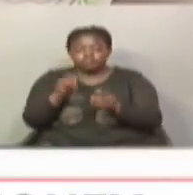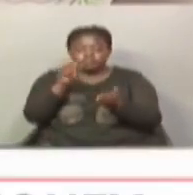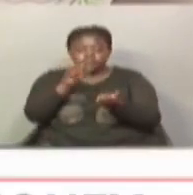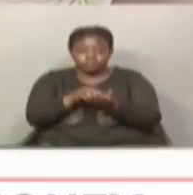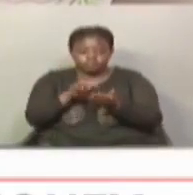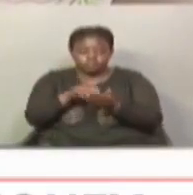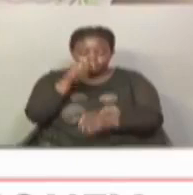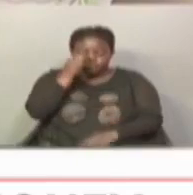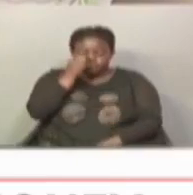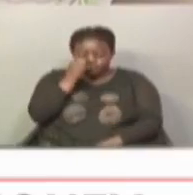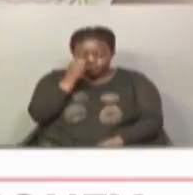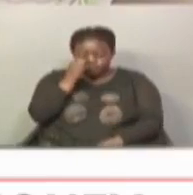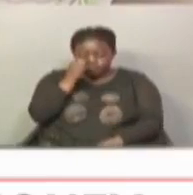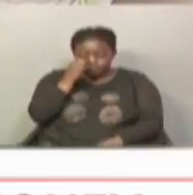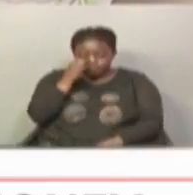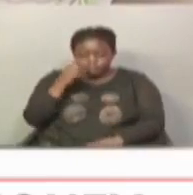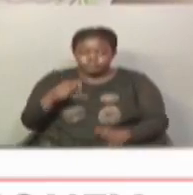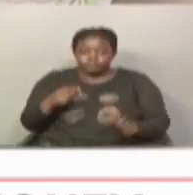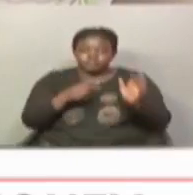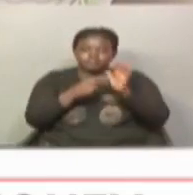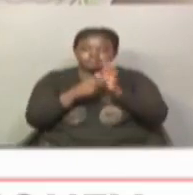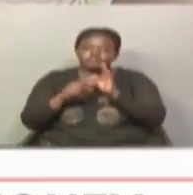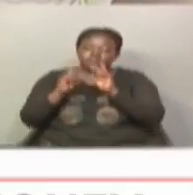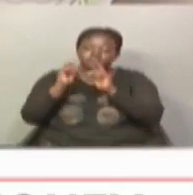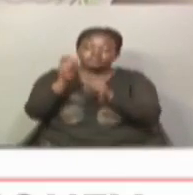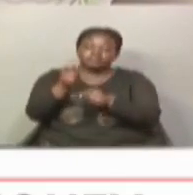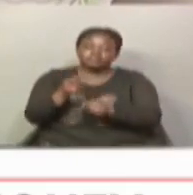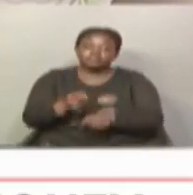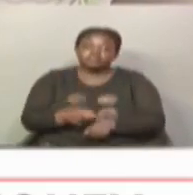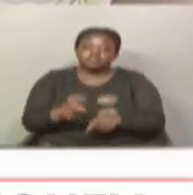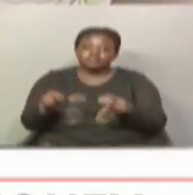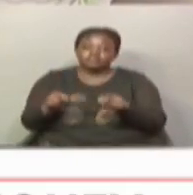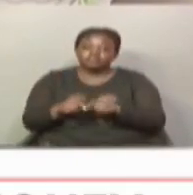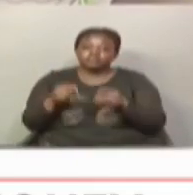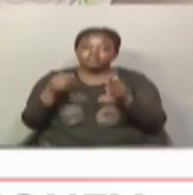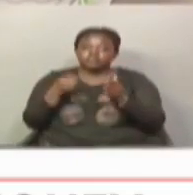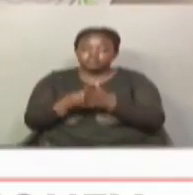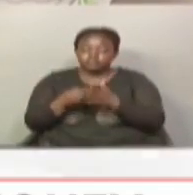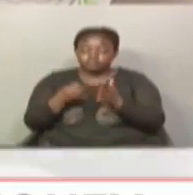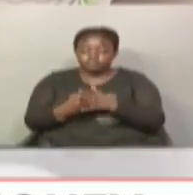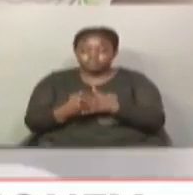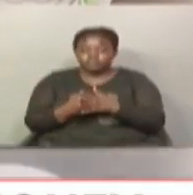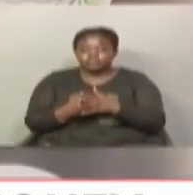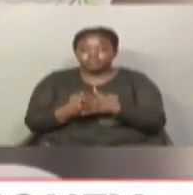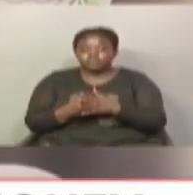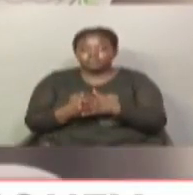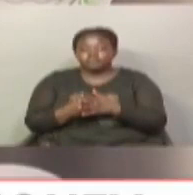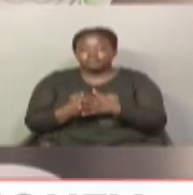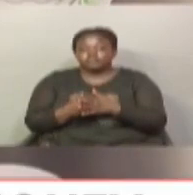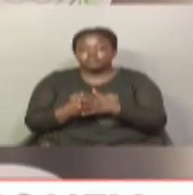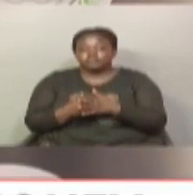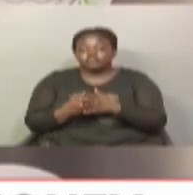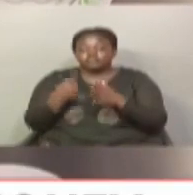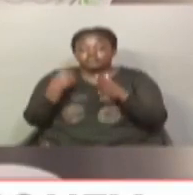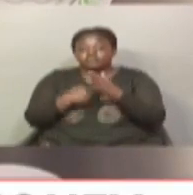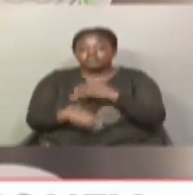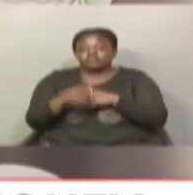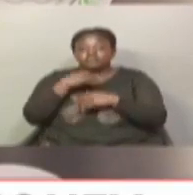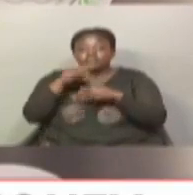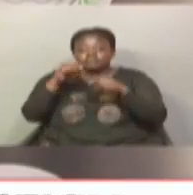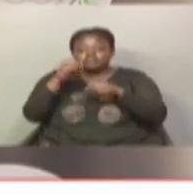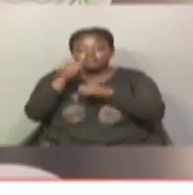ku bulimi ne ssente, how to make money out of farming. Naye kye twayogeddeko ku mwaka